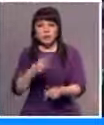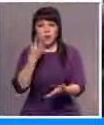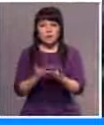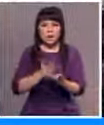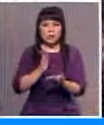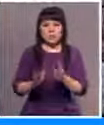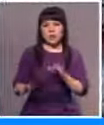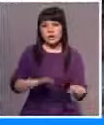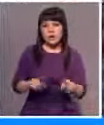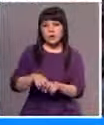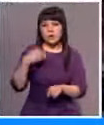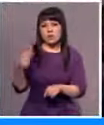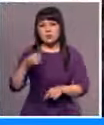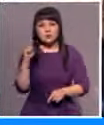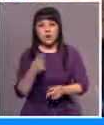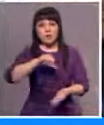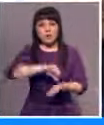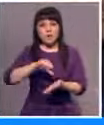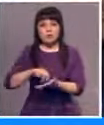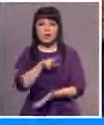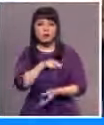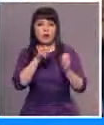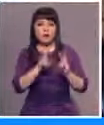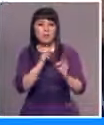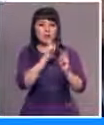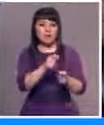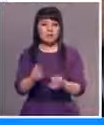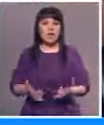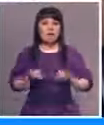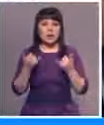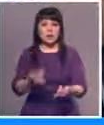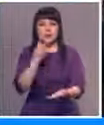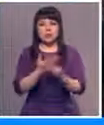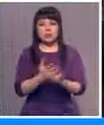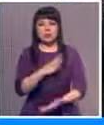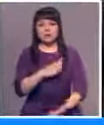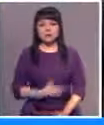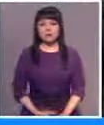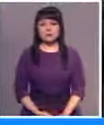Шара барысында соғыс ардагерлеріне арнайы медальдер табыс етіліп, ерекше құрмет көрсетілді.